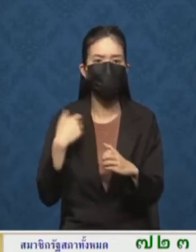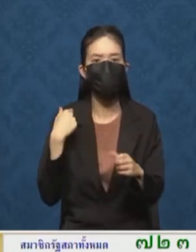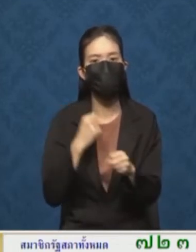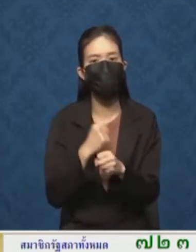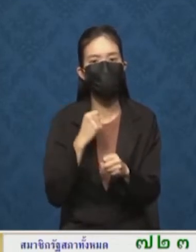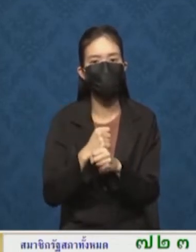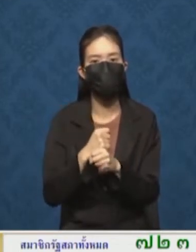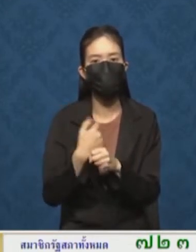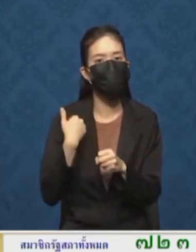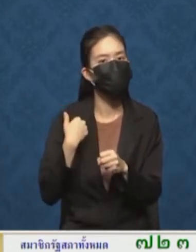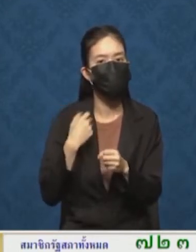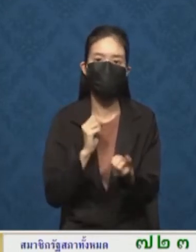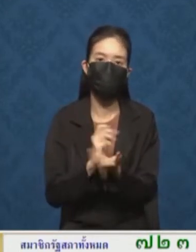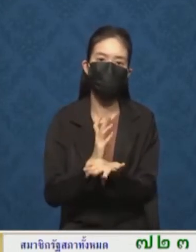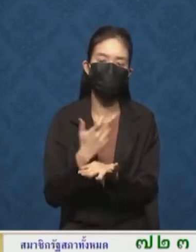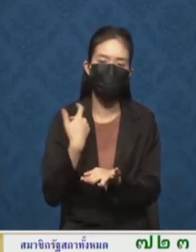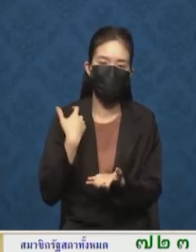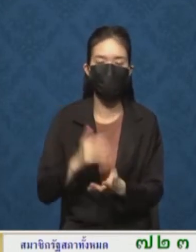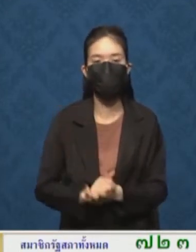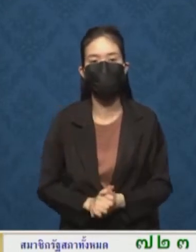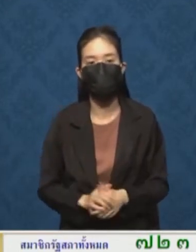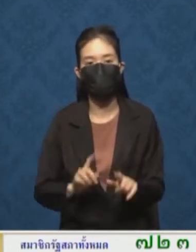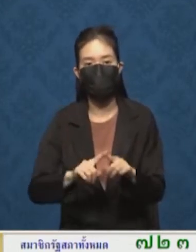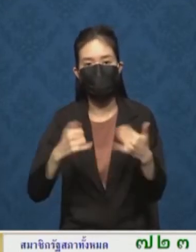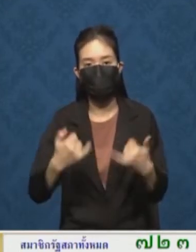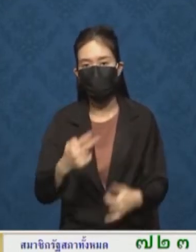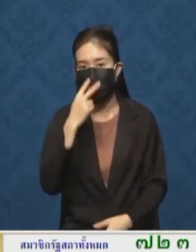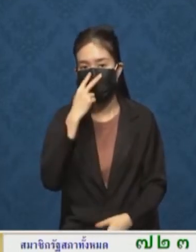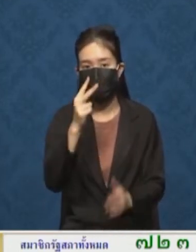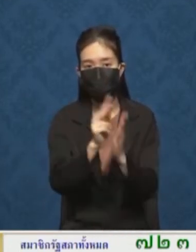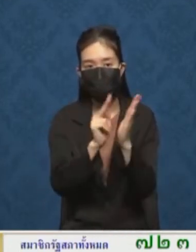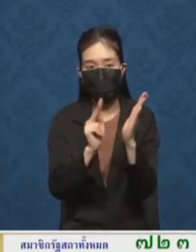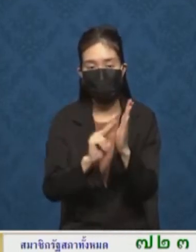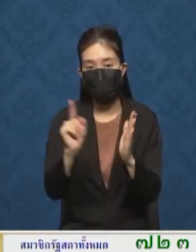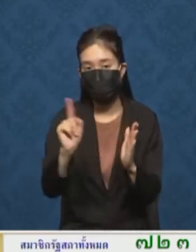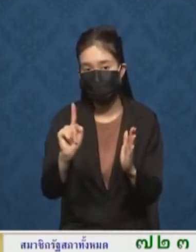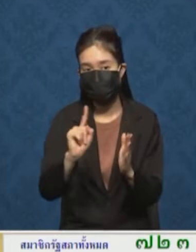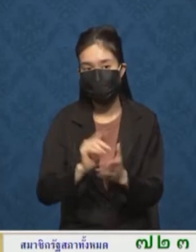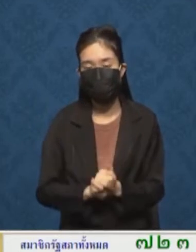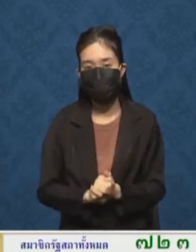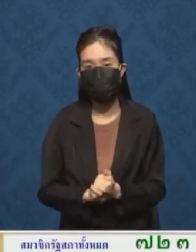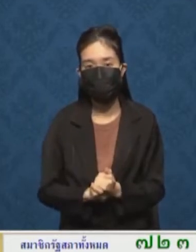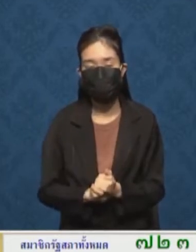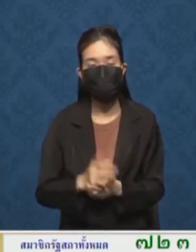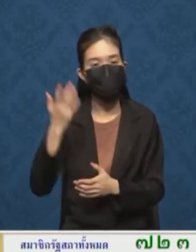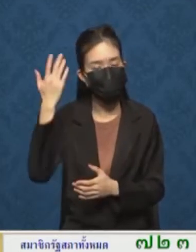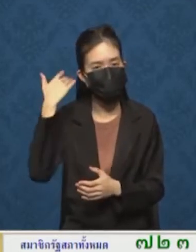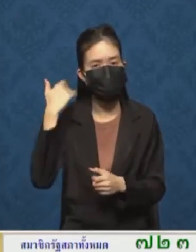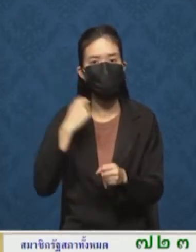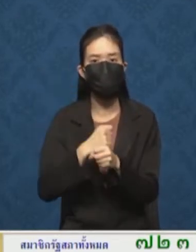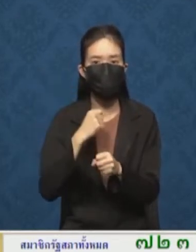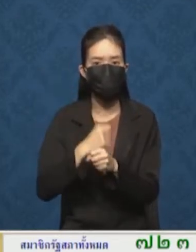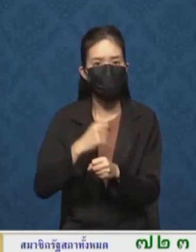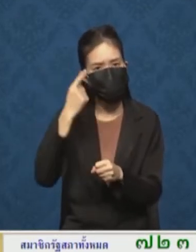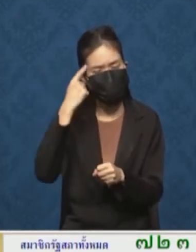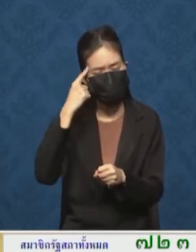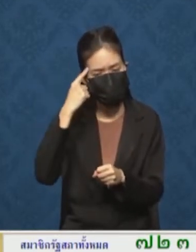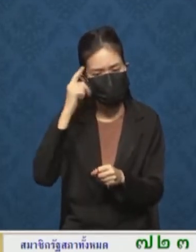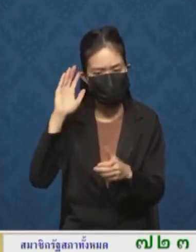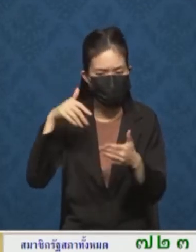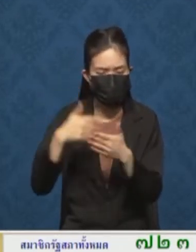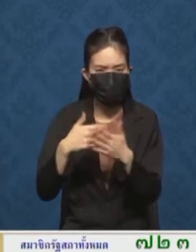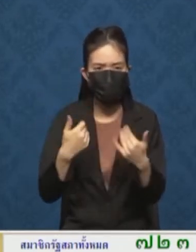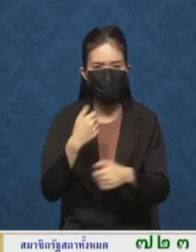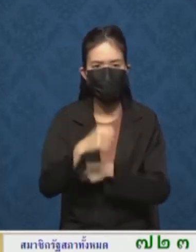ให้เจ้าพอตัดสิน คดีความชอบของกฎหมายก็พอแล้วส่งเห่านี้เป็ส่ทเคยจะเกิดขึ้ แตไม่ใช่ใหเปนแบบปัจจุบนลัมนว